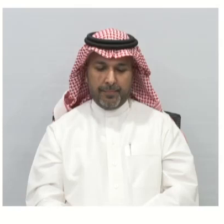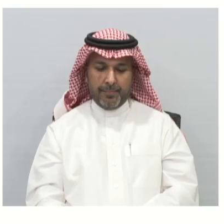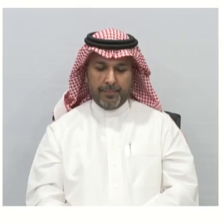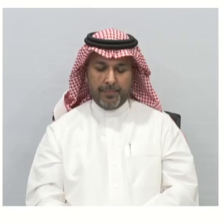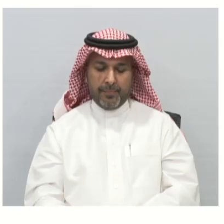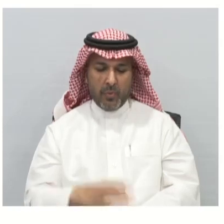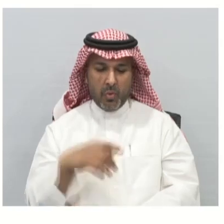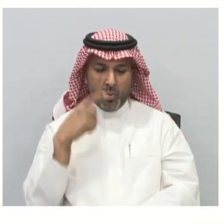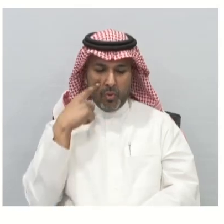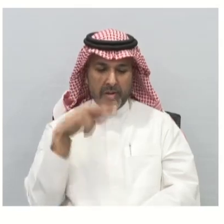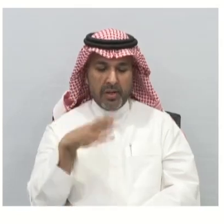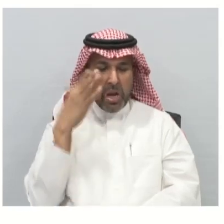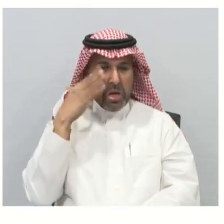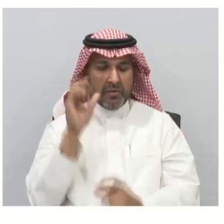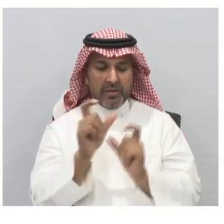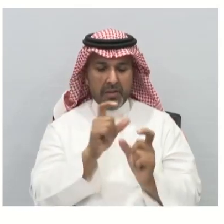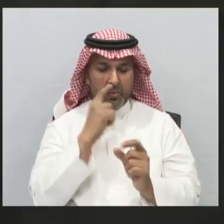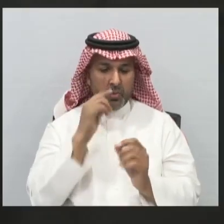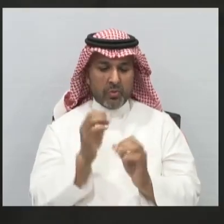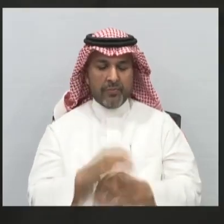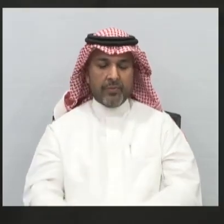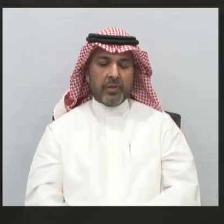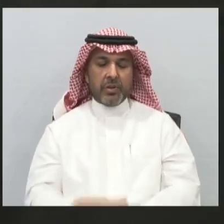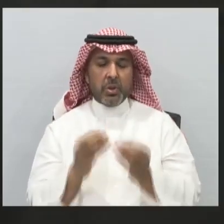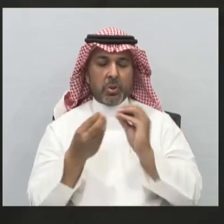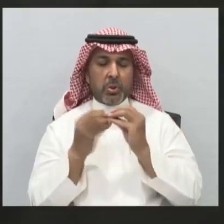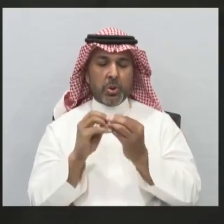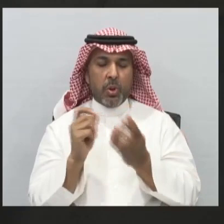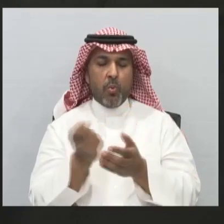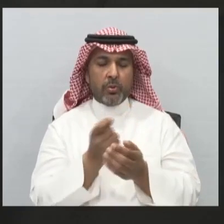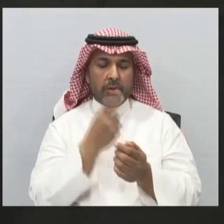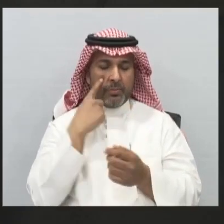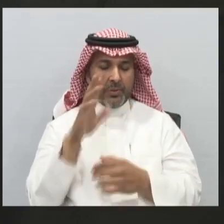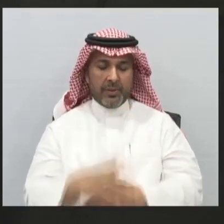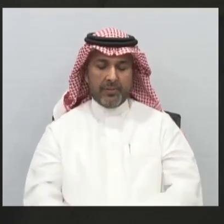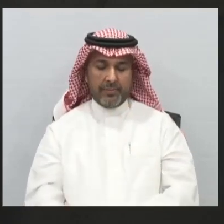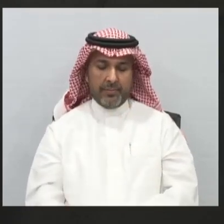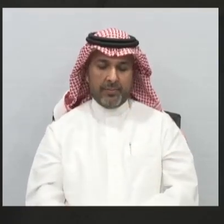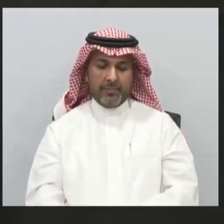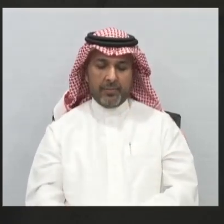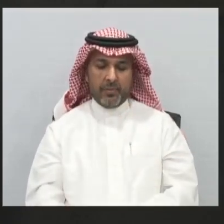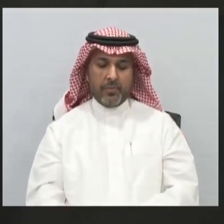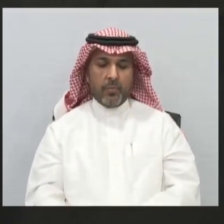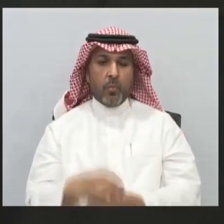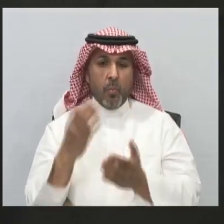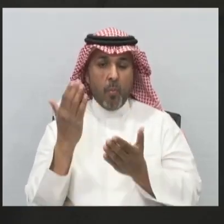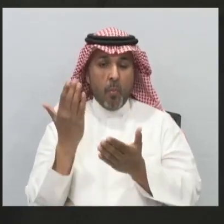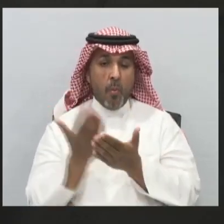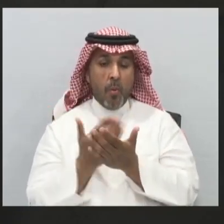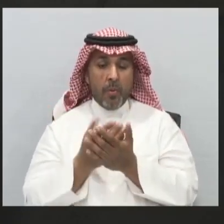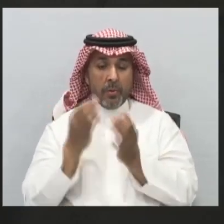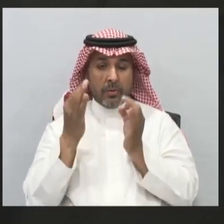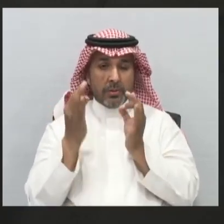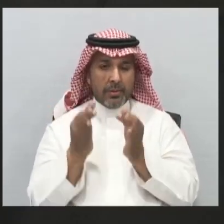باستخدام ايضا نماذج تاخذ نماذج يعني حتى لو اخذت النماذج رسمه النماذج تكون دقيقه يعني تكون